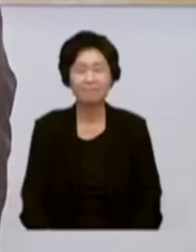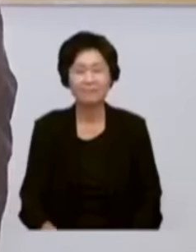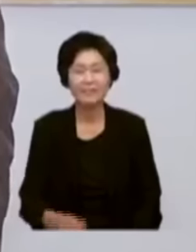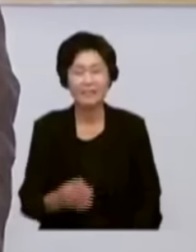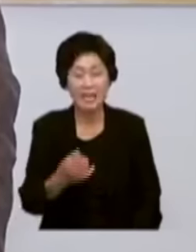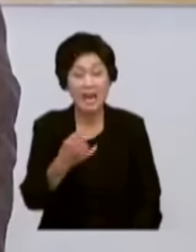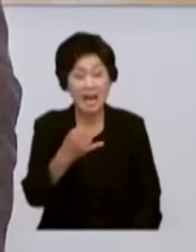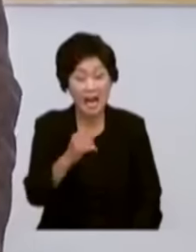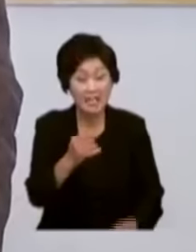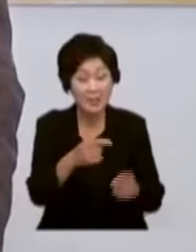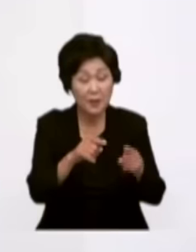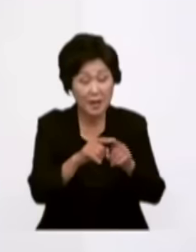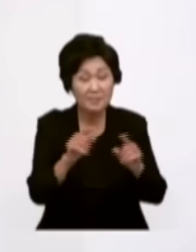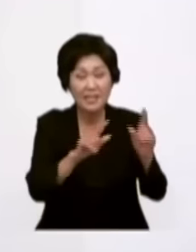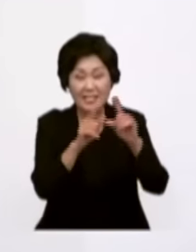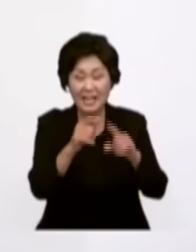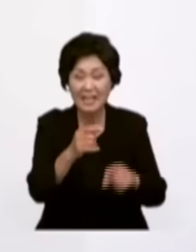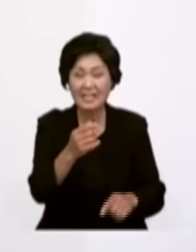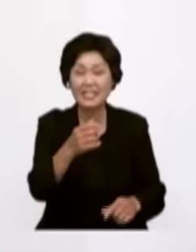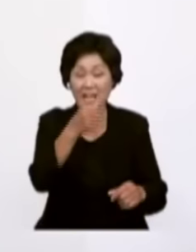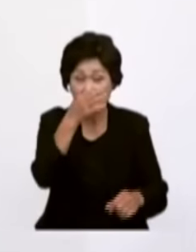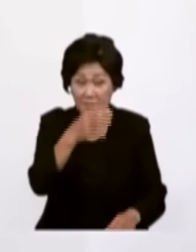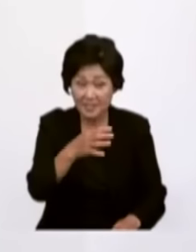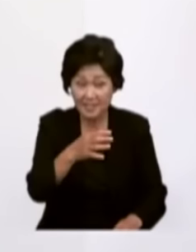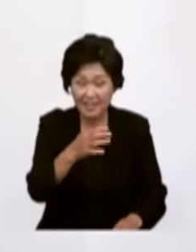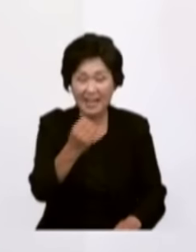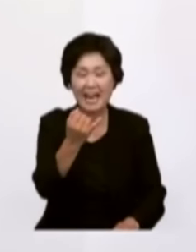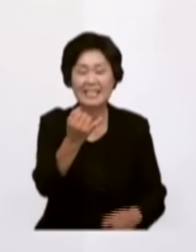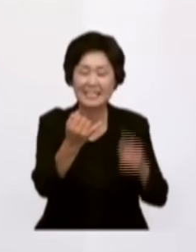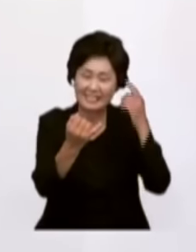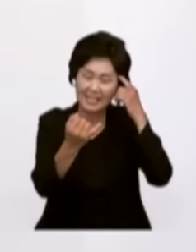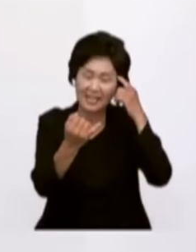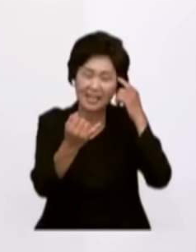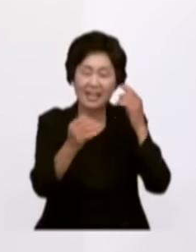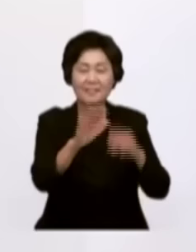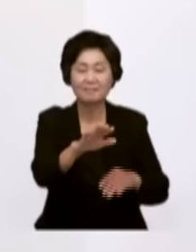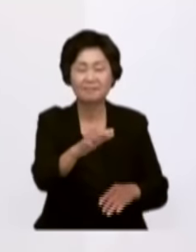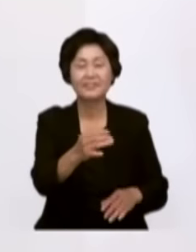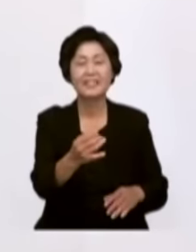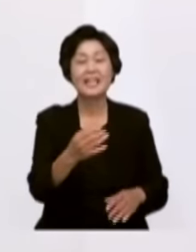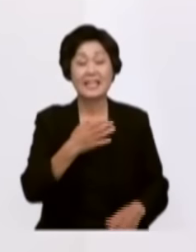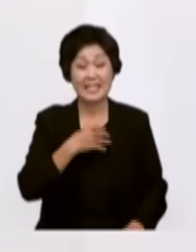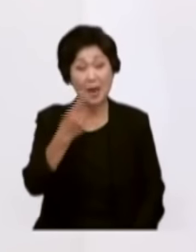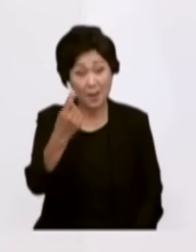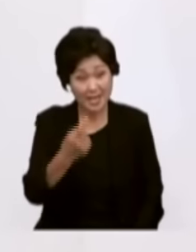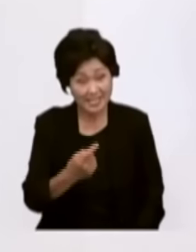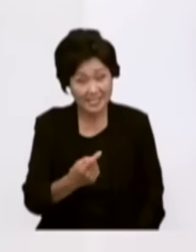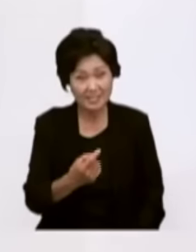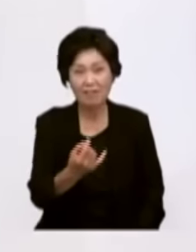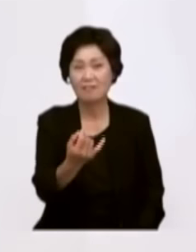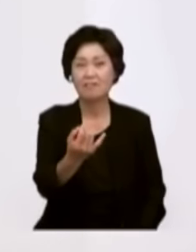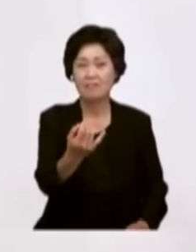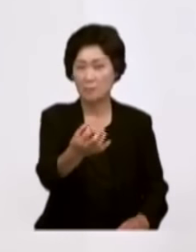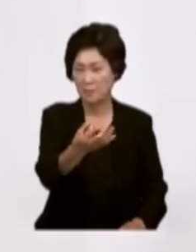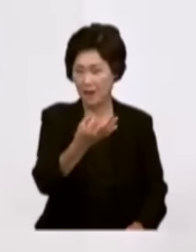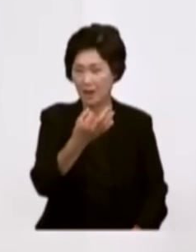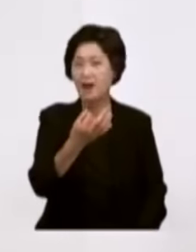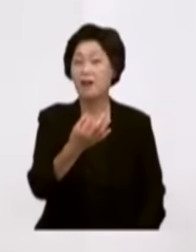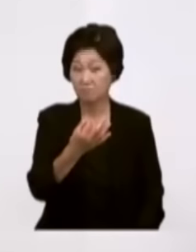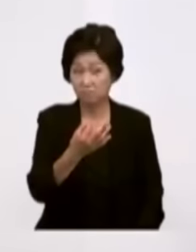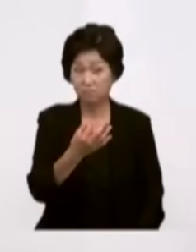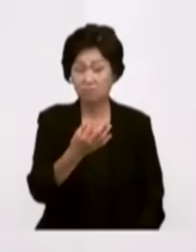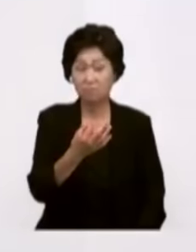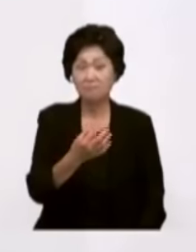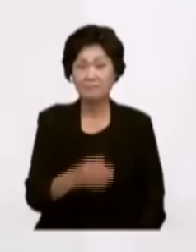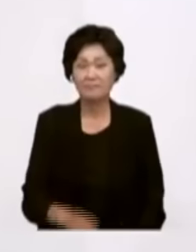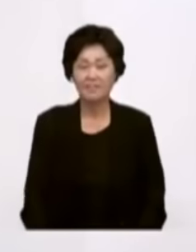예. 힘들어요. 내가 여보 나왔어 나 왔다고 그러면 딱 쳐다봐. 그래 여보 저기 뭐 먹고 싶은 힘들었지? 거 없어? 근데 정호